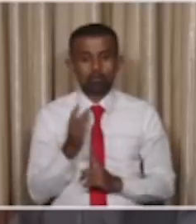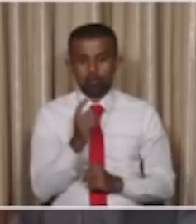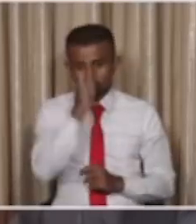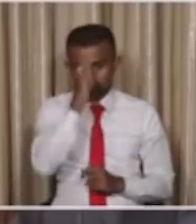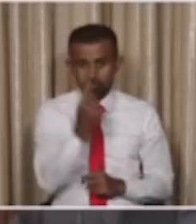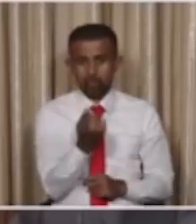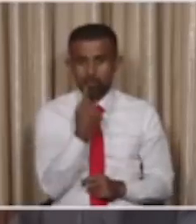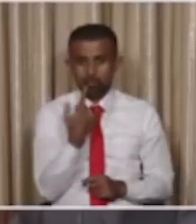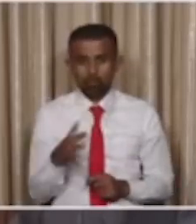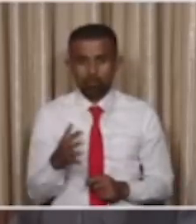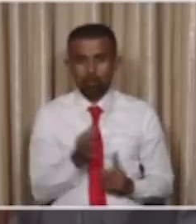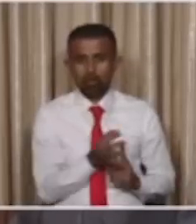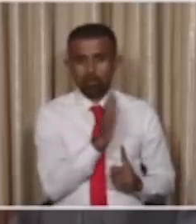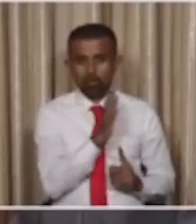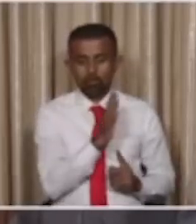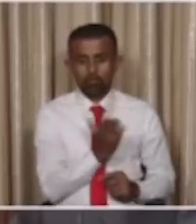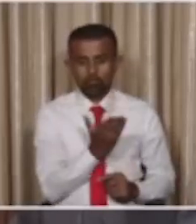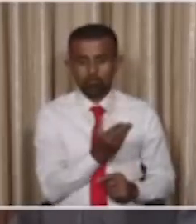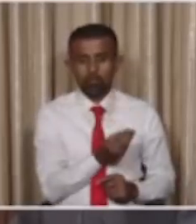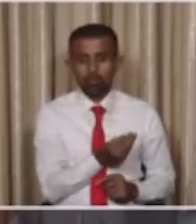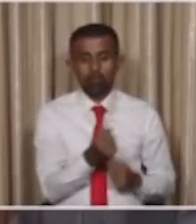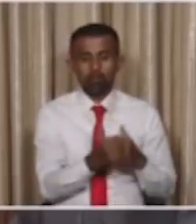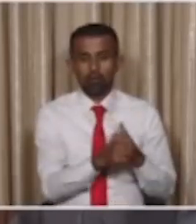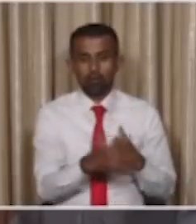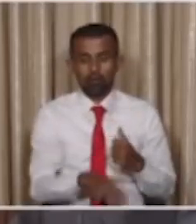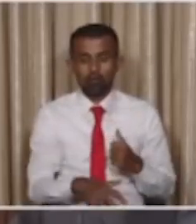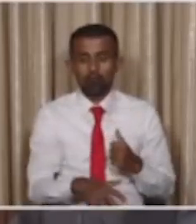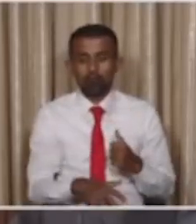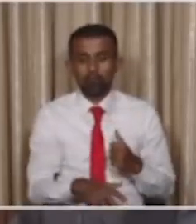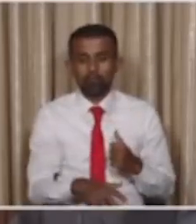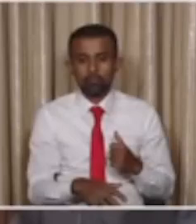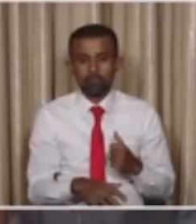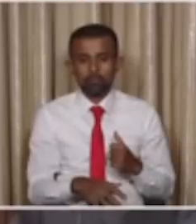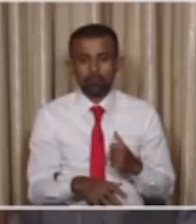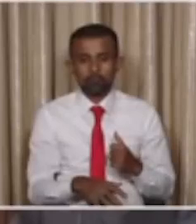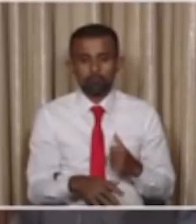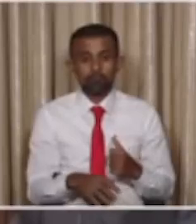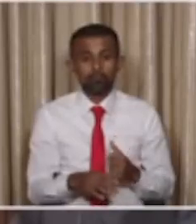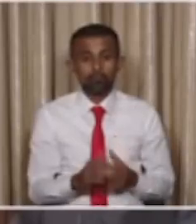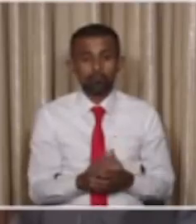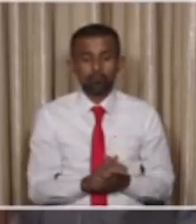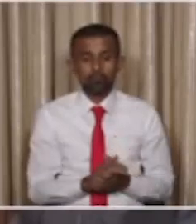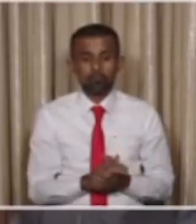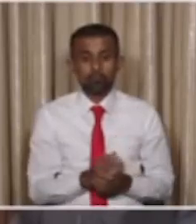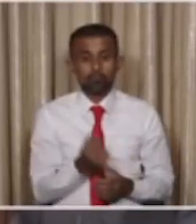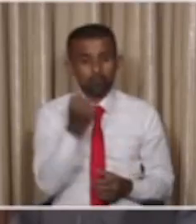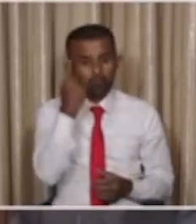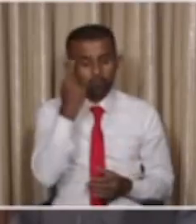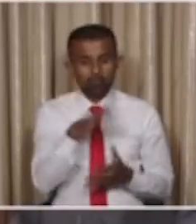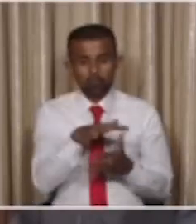ඉදිරිපත් කළා, ජනාධිපතිතුමා විසින් ඉදිරිපත් කරලා තියෙන මේ අන්තර් රෙසලූෂන් එක නැත්තම්